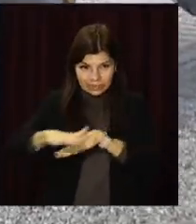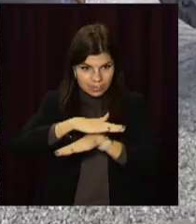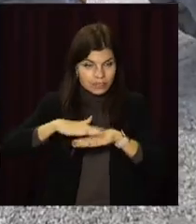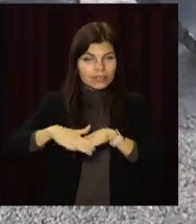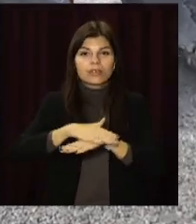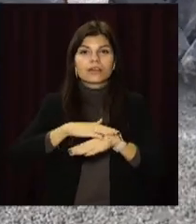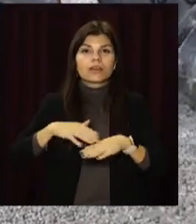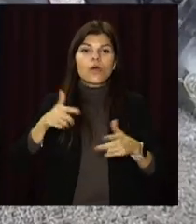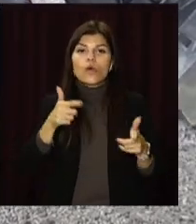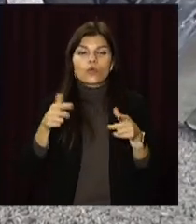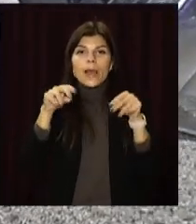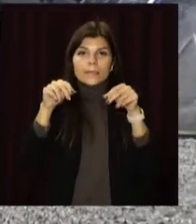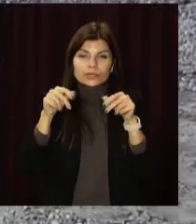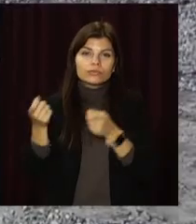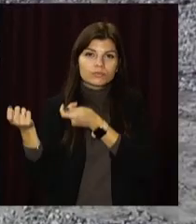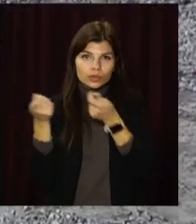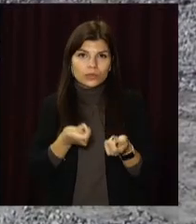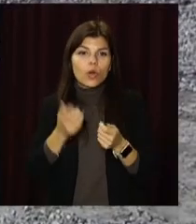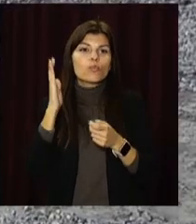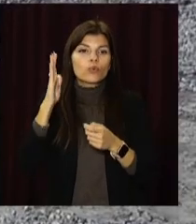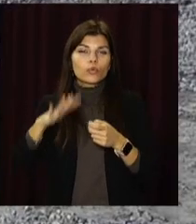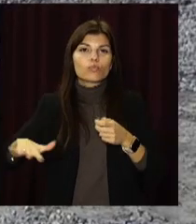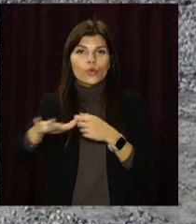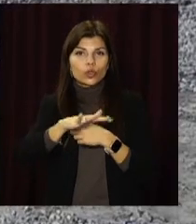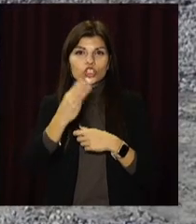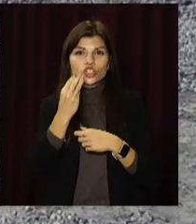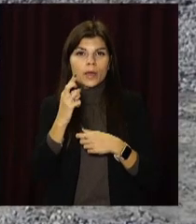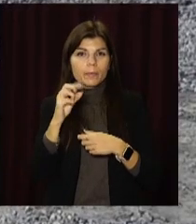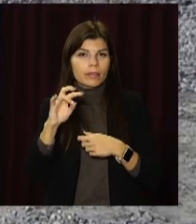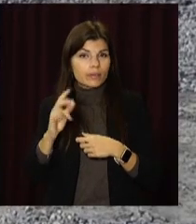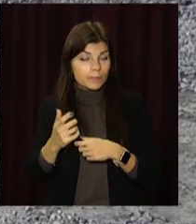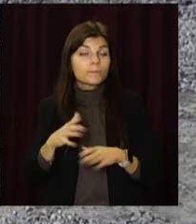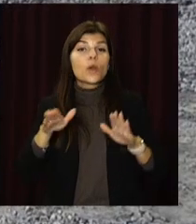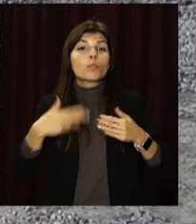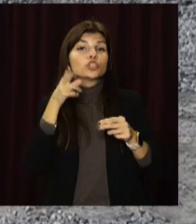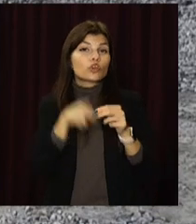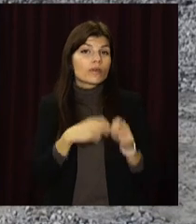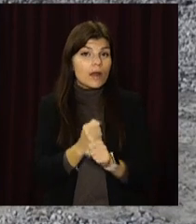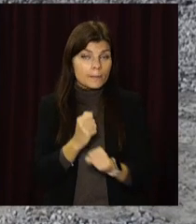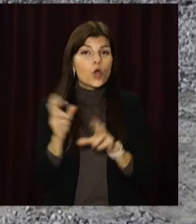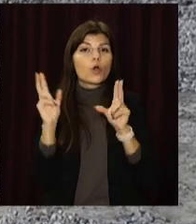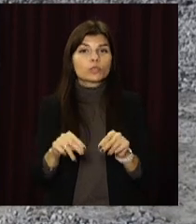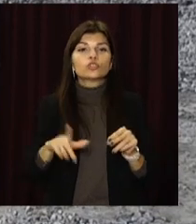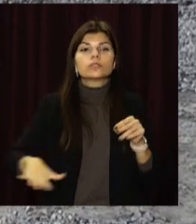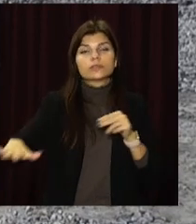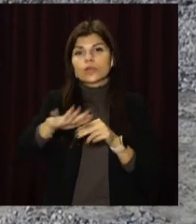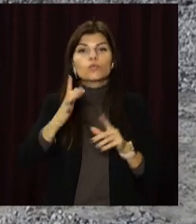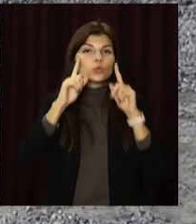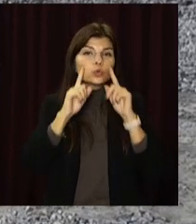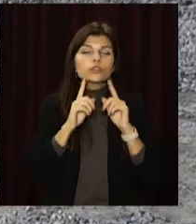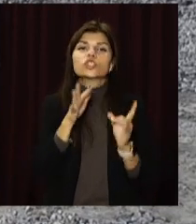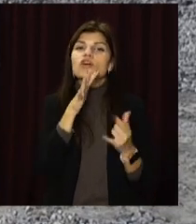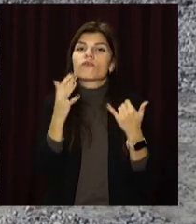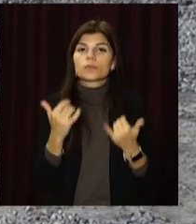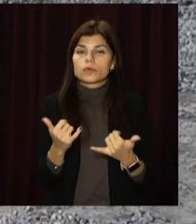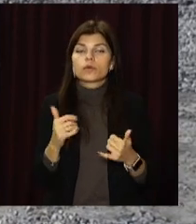встановлюють бордюри, завозять пісок, засипають майбутні майданчики щебнем. Після завершення робіт, обіцяє, стадіон буде зручним та